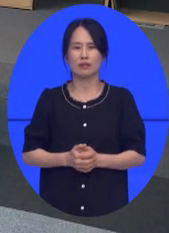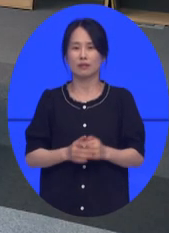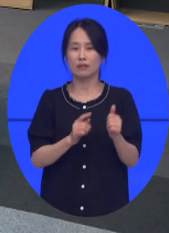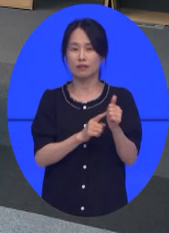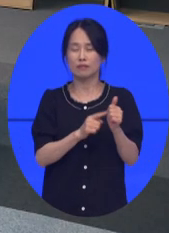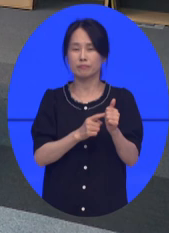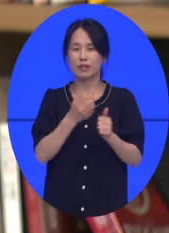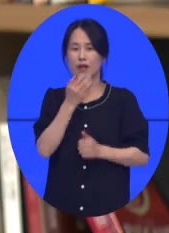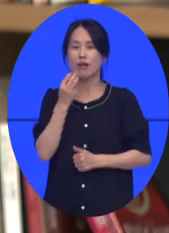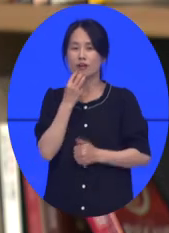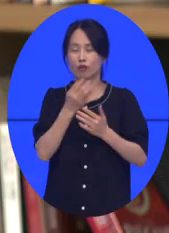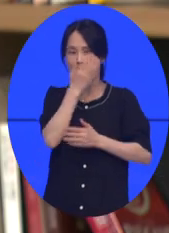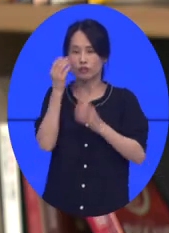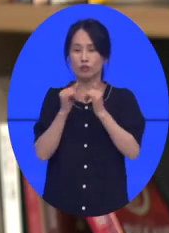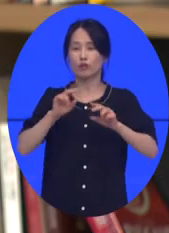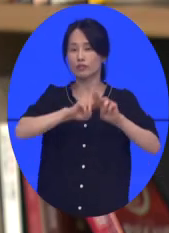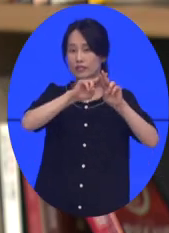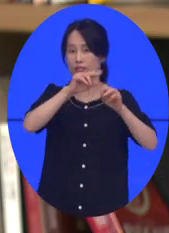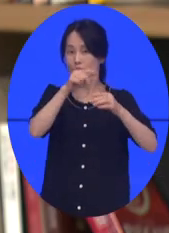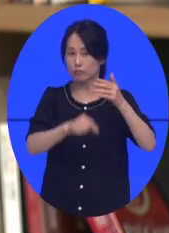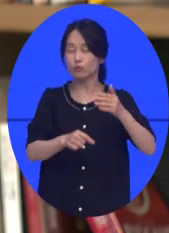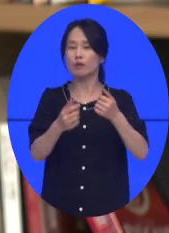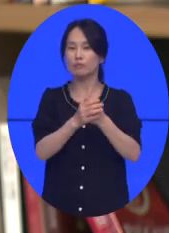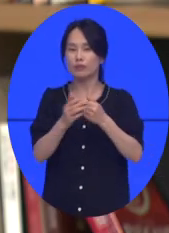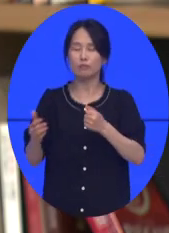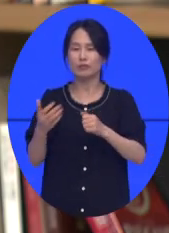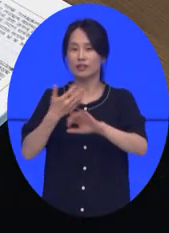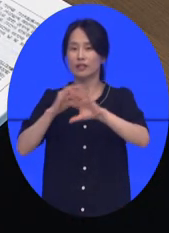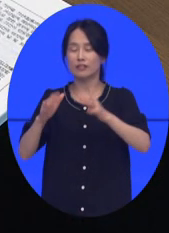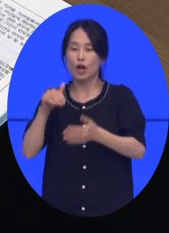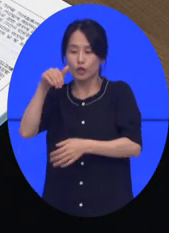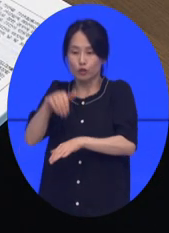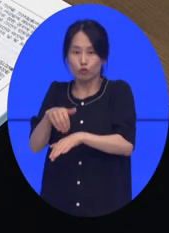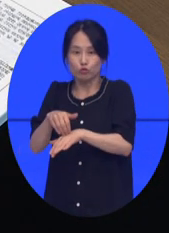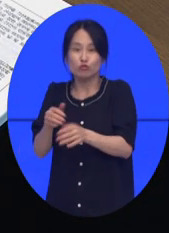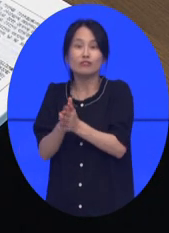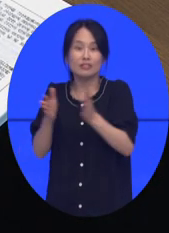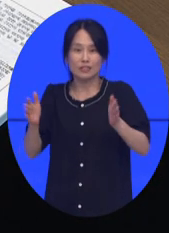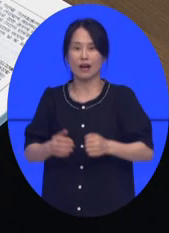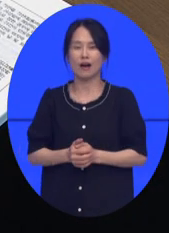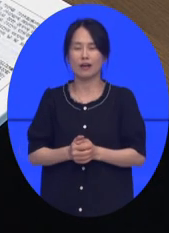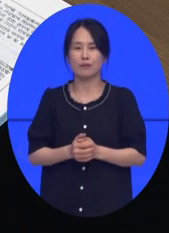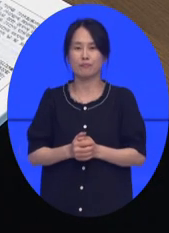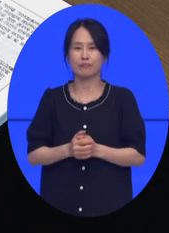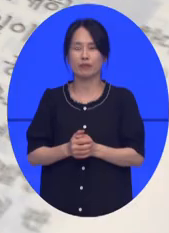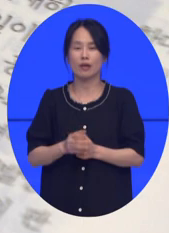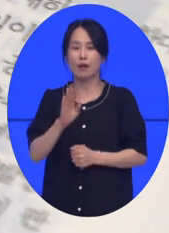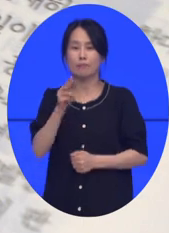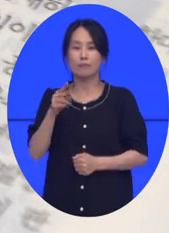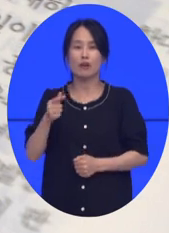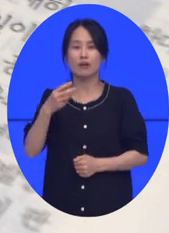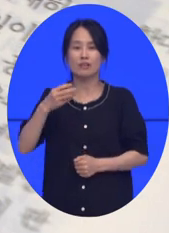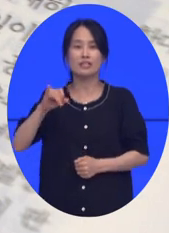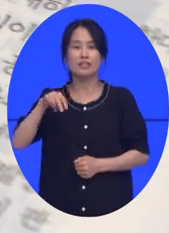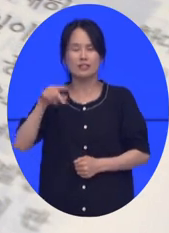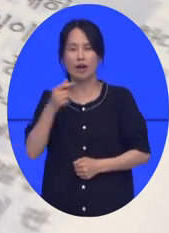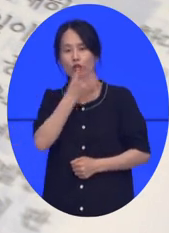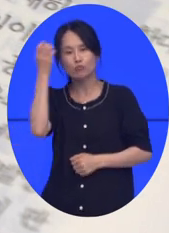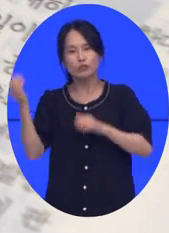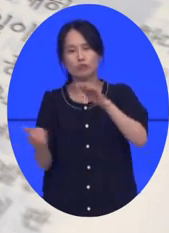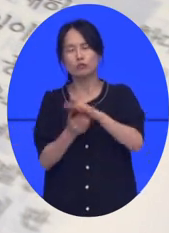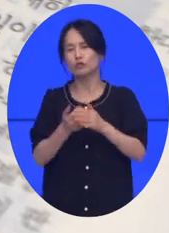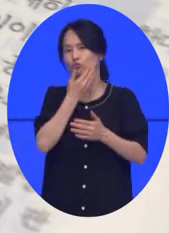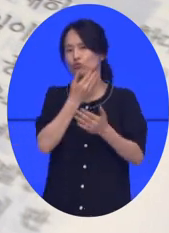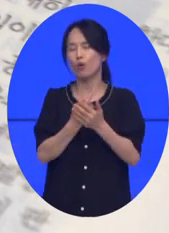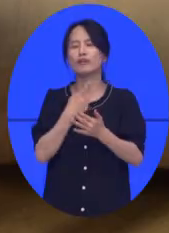경기 청년 사다리 프로그램 덕에 해외 연수의 기회를 잡게 됐습니다. 해외 특허 전문 변리사의 꿈을 이루는데 중요한 경험이 될 것으로